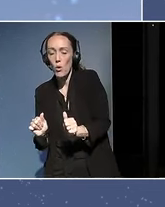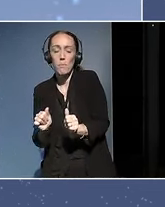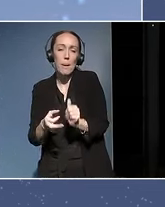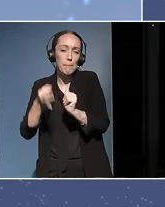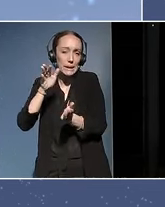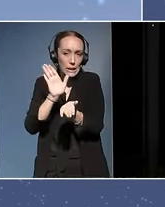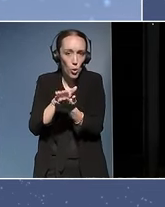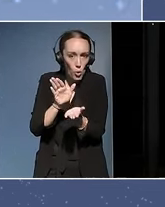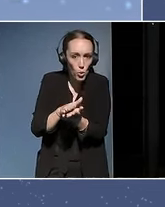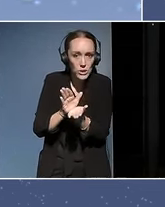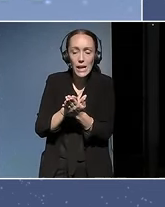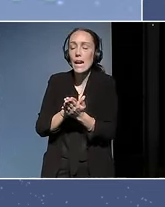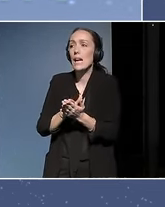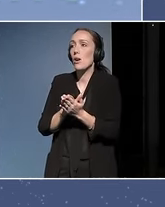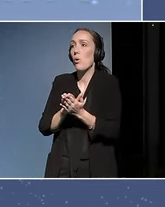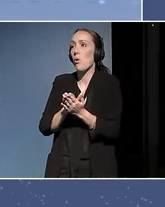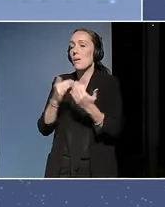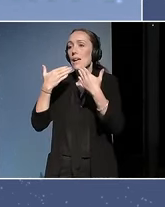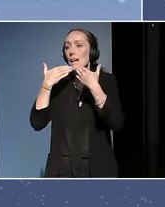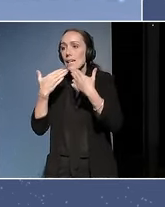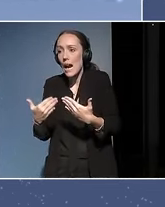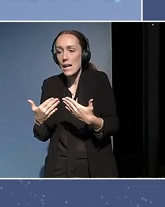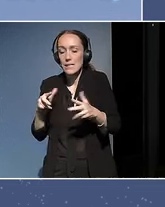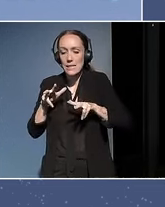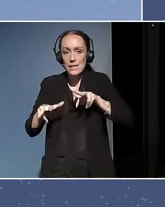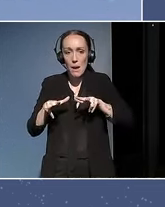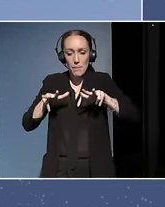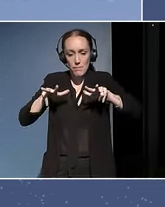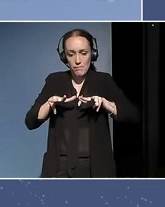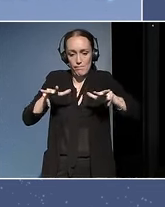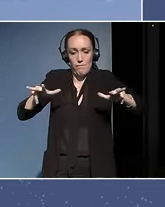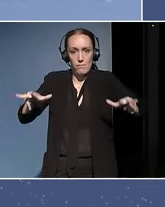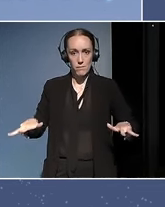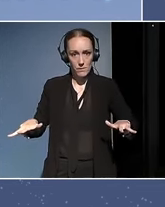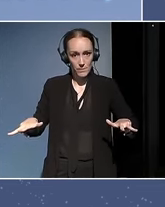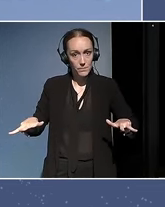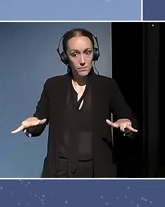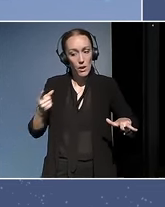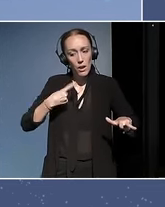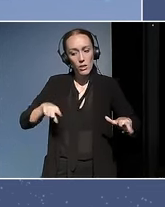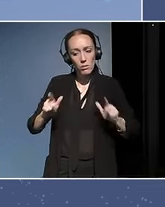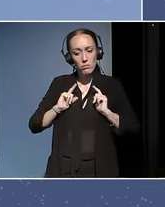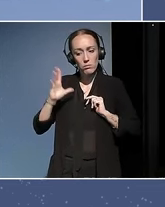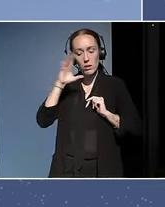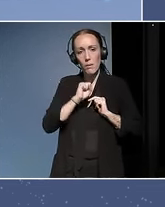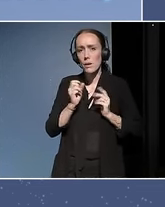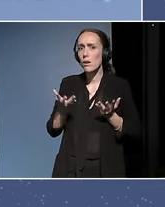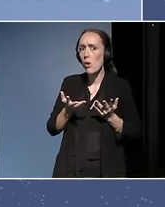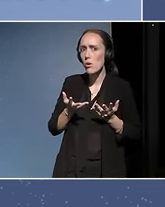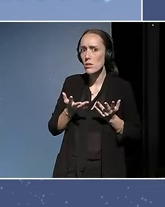dalle zampe piatte larghe cominciamo a capire che lo